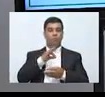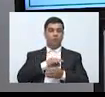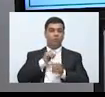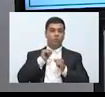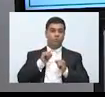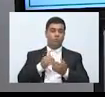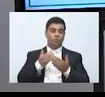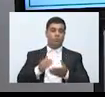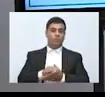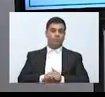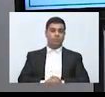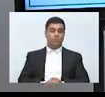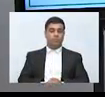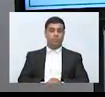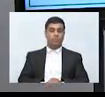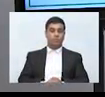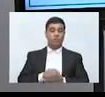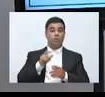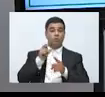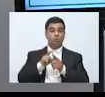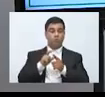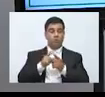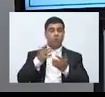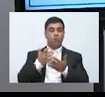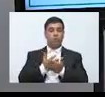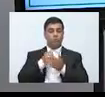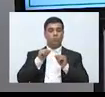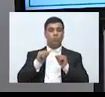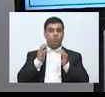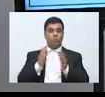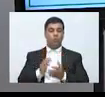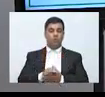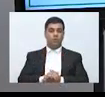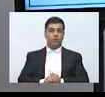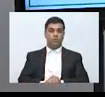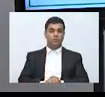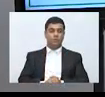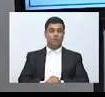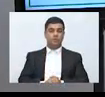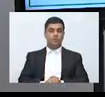demak, lug'atlarini, so'zlarni topishingiz mumkin bo'ladi.